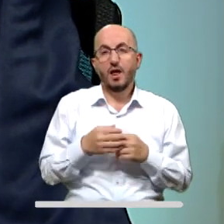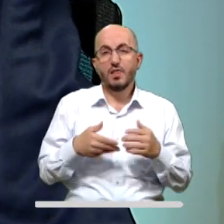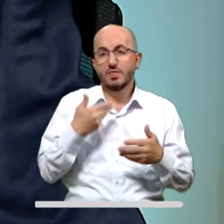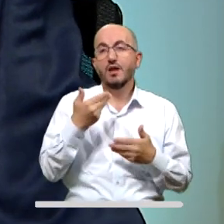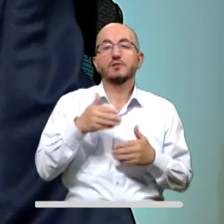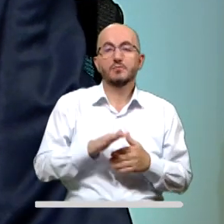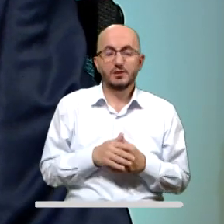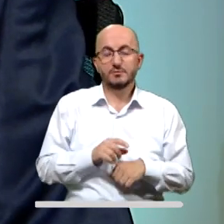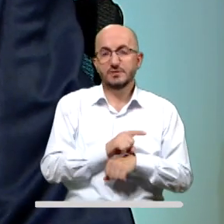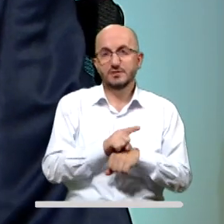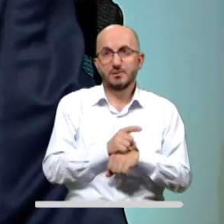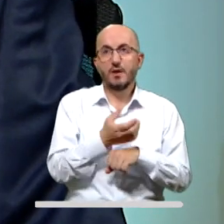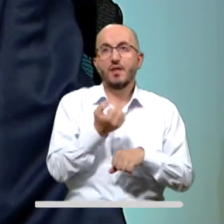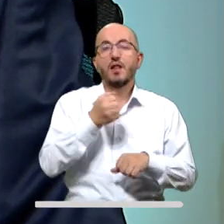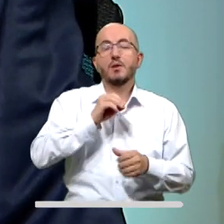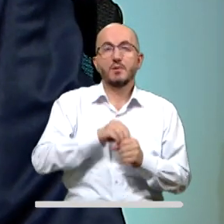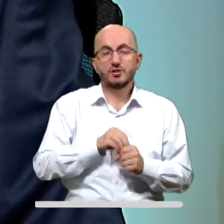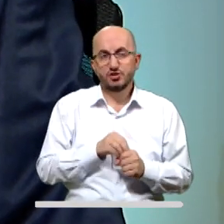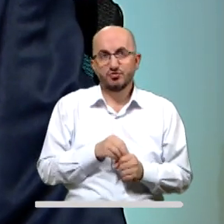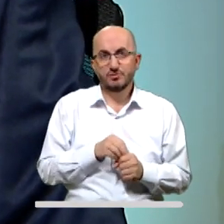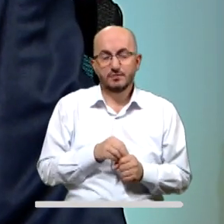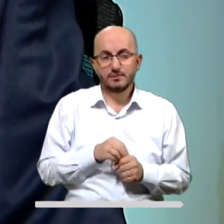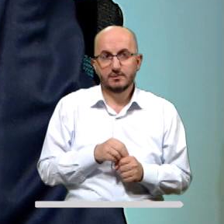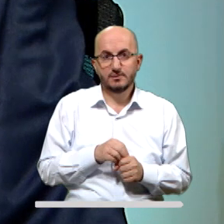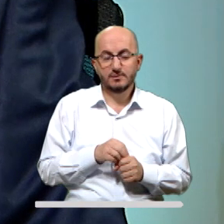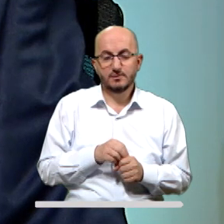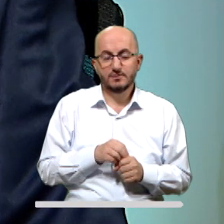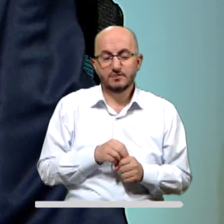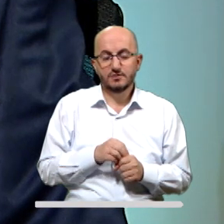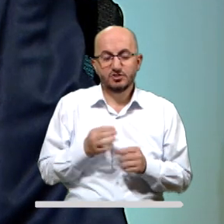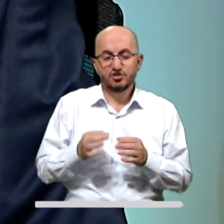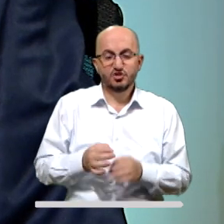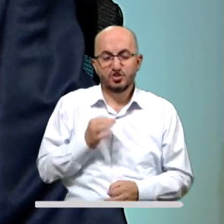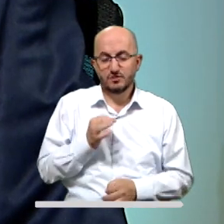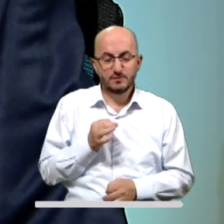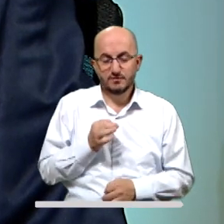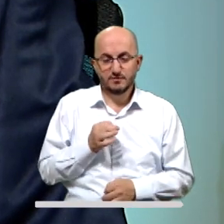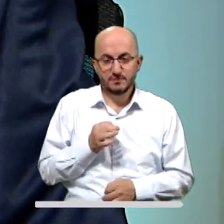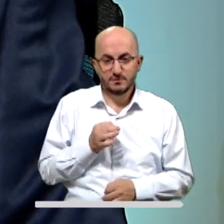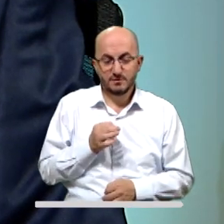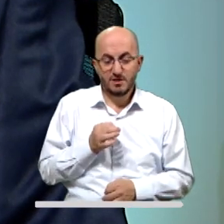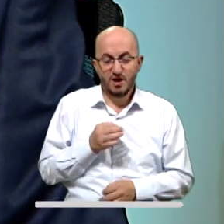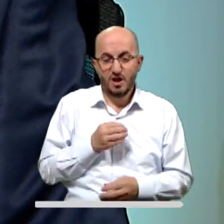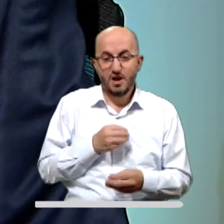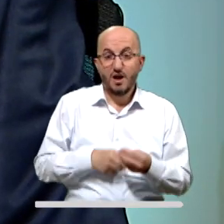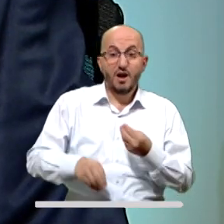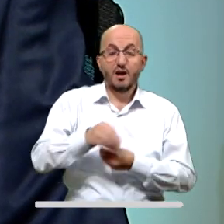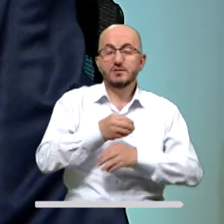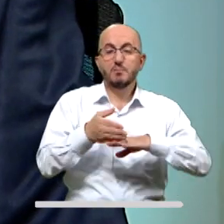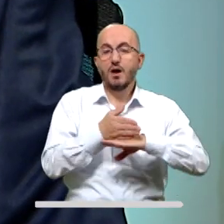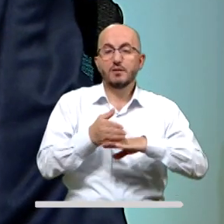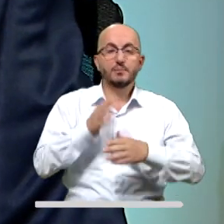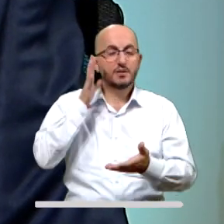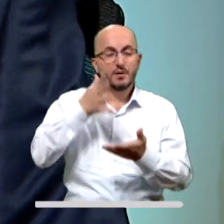anlatmayalım zamanı almamak için. Yani kişi hac mali bir ibadet hem